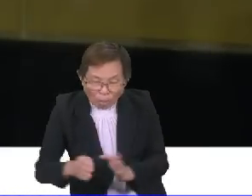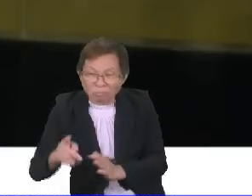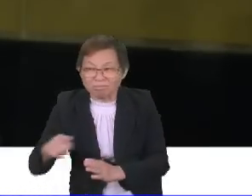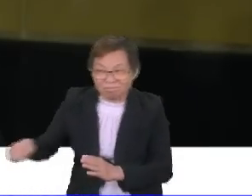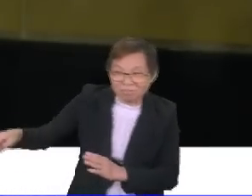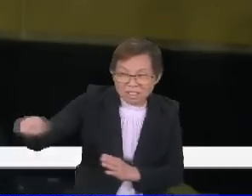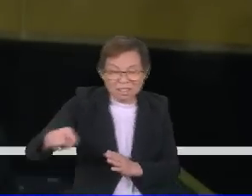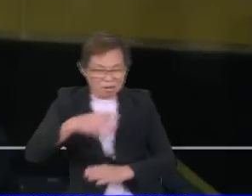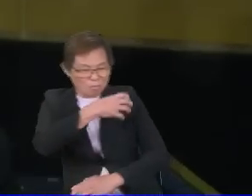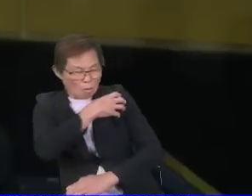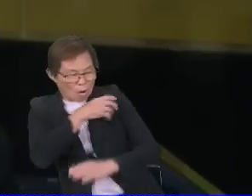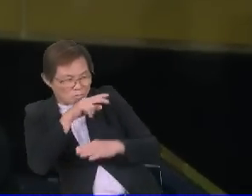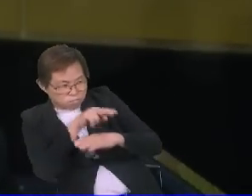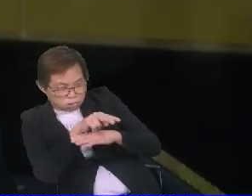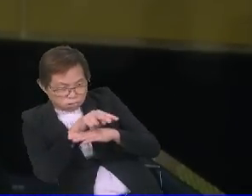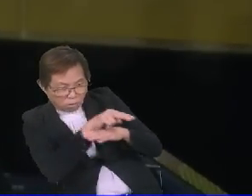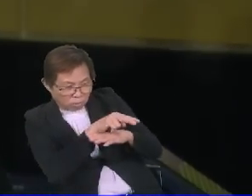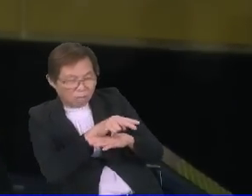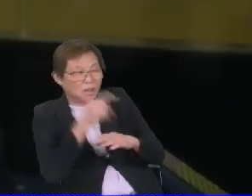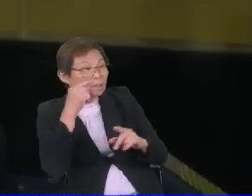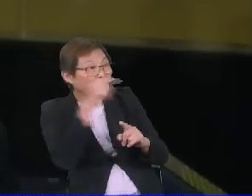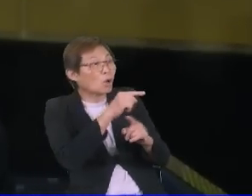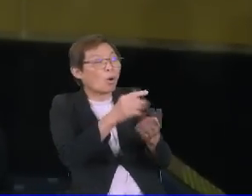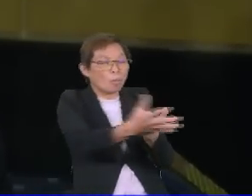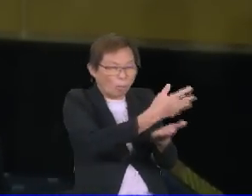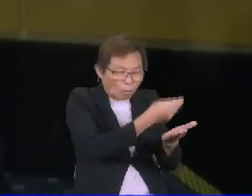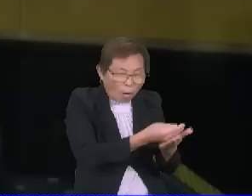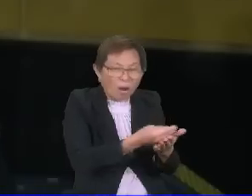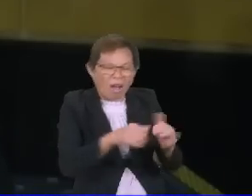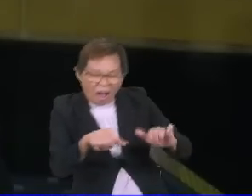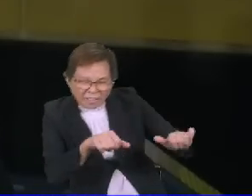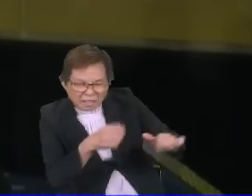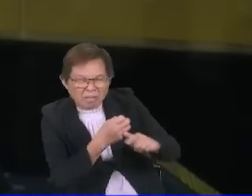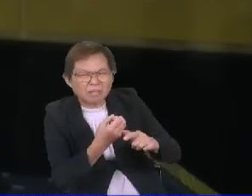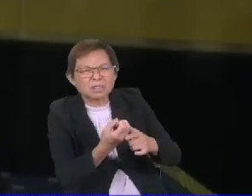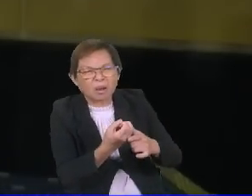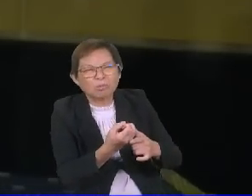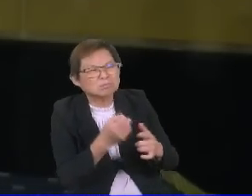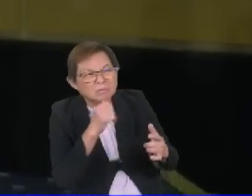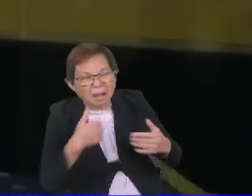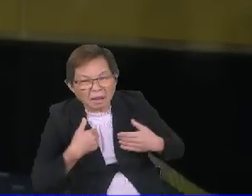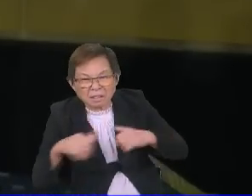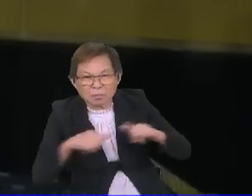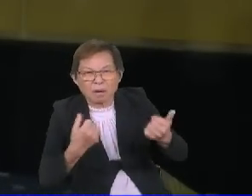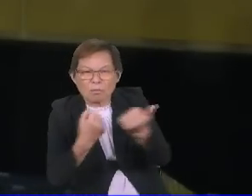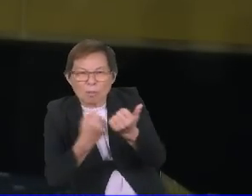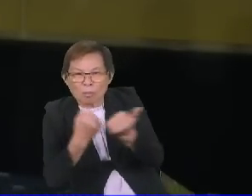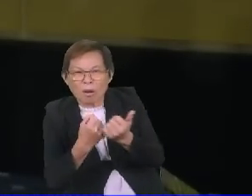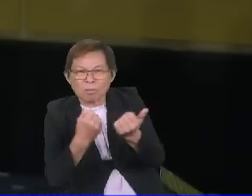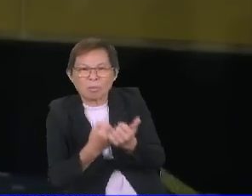tuh dia akan pantau Dari segi pendapatan dari segi active support daripada